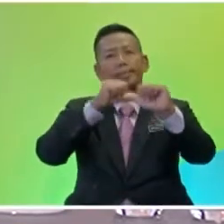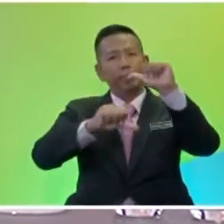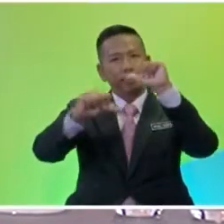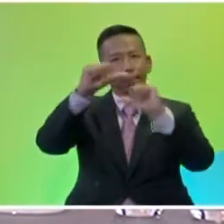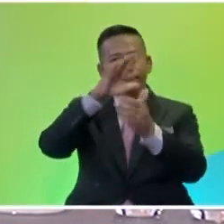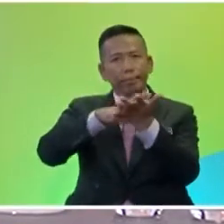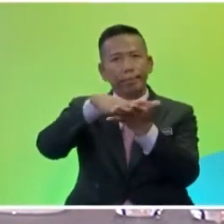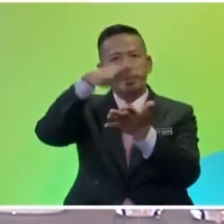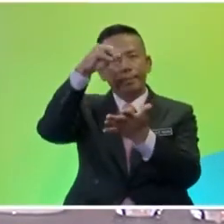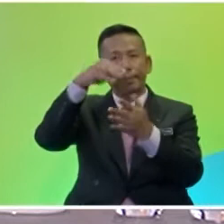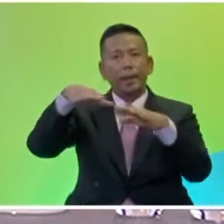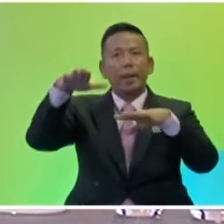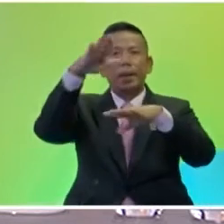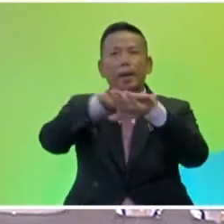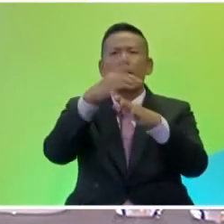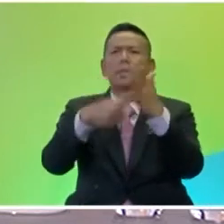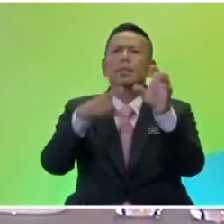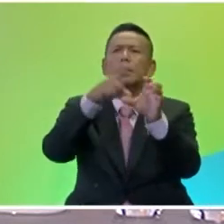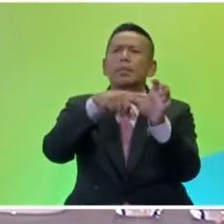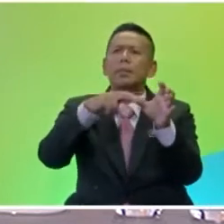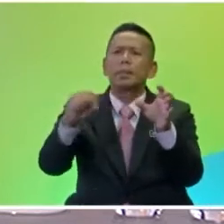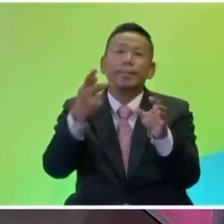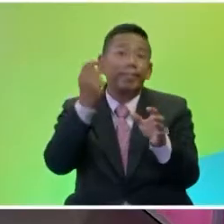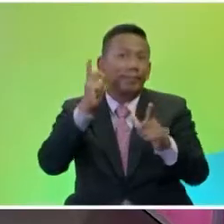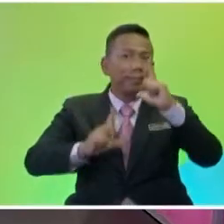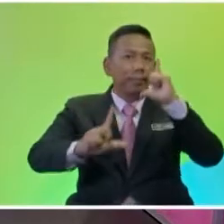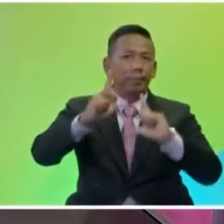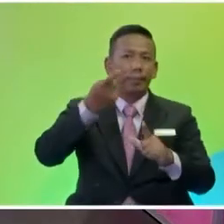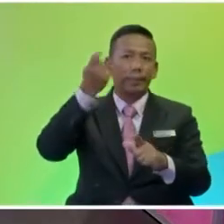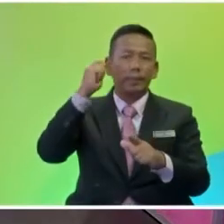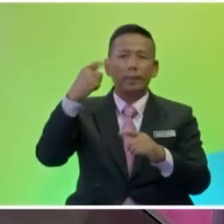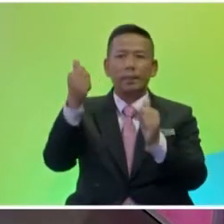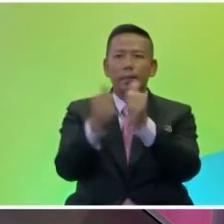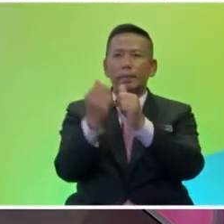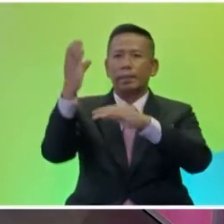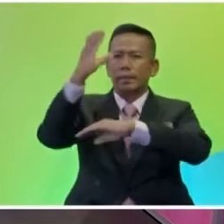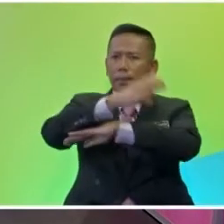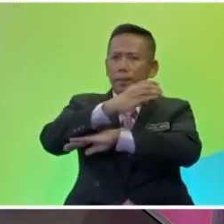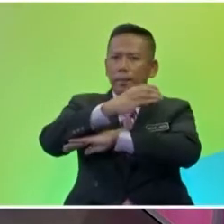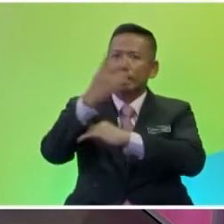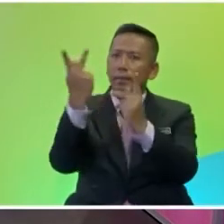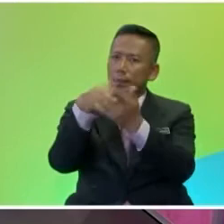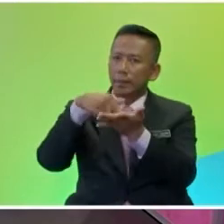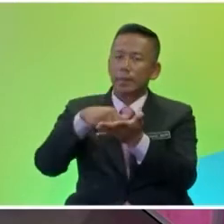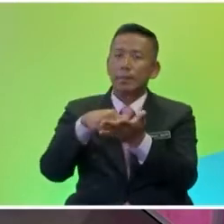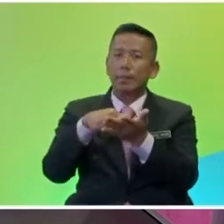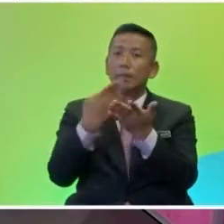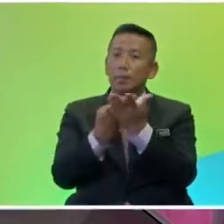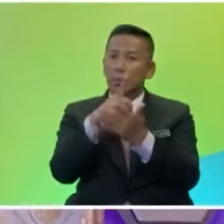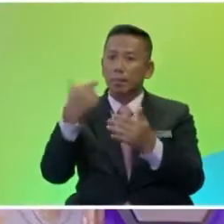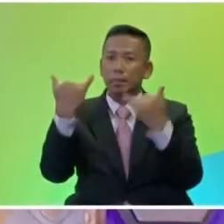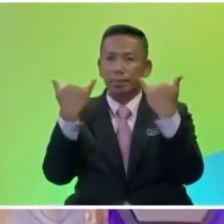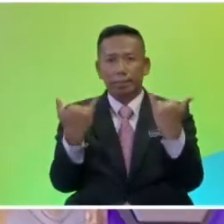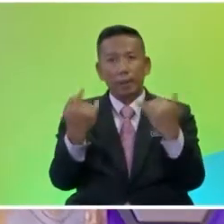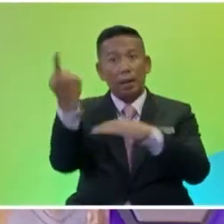Menengah Atas kali ini tapi apa kaitan Jimmy yang kita lakukan tadi dengan bab yang kita belajar kali ini Cikgu oke baiklah pada hari ini